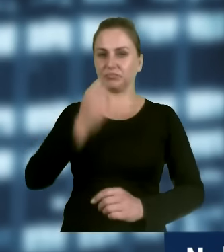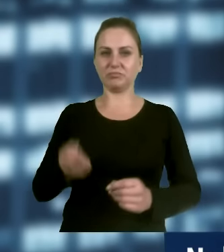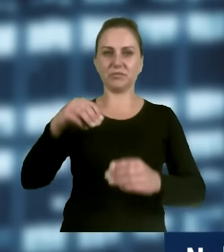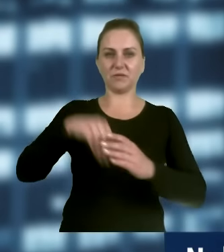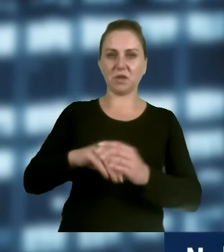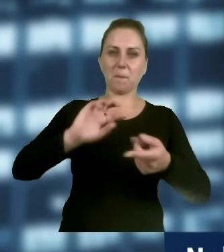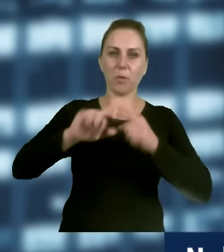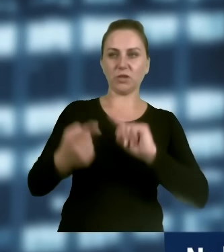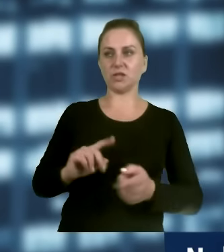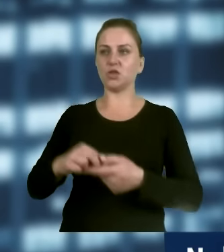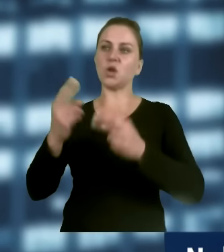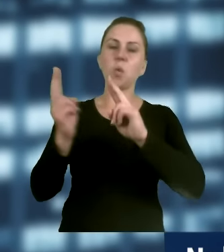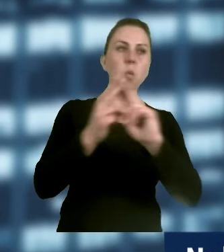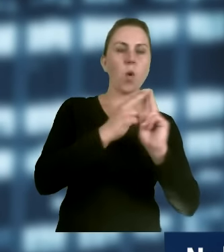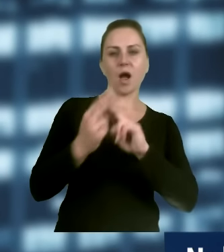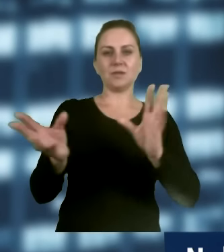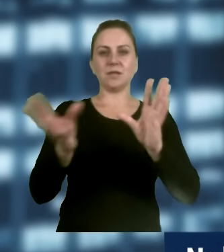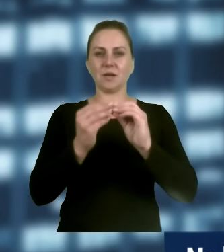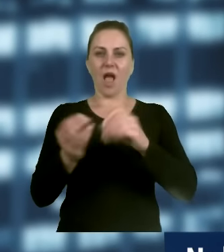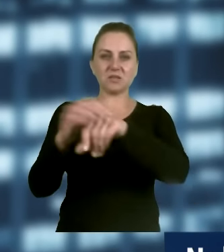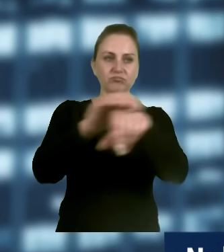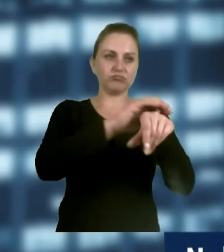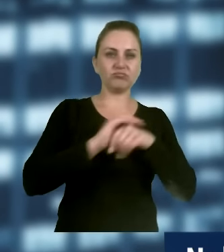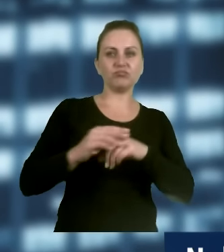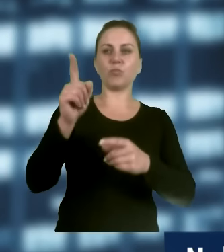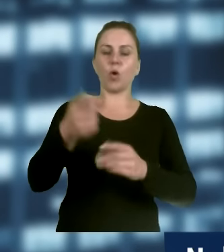którzy między innymi doprowadzili do śmierci